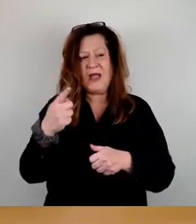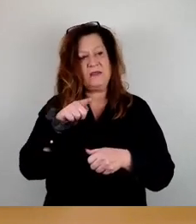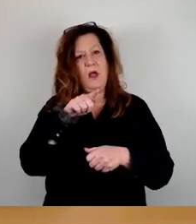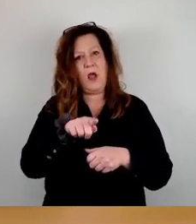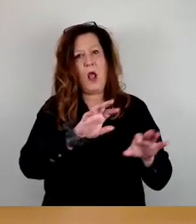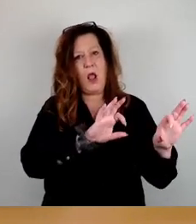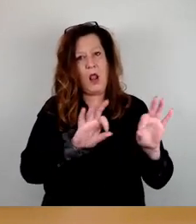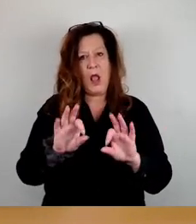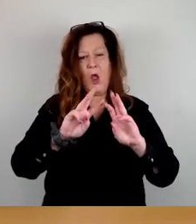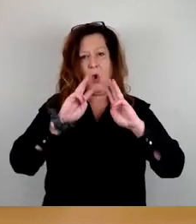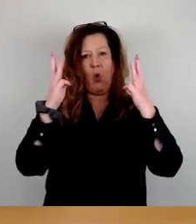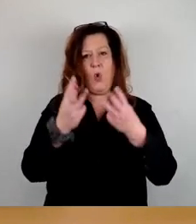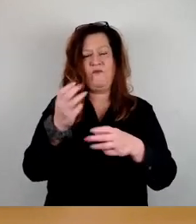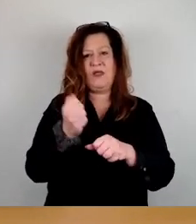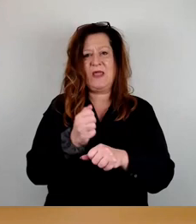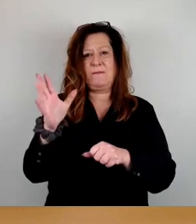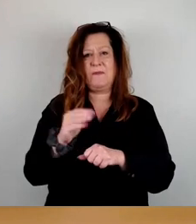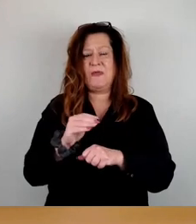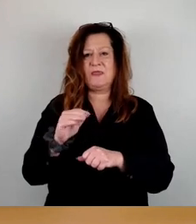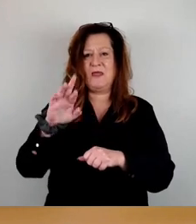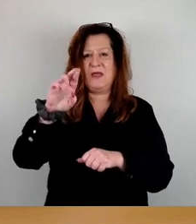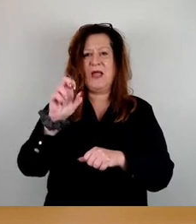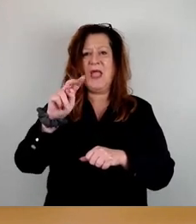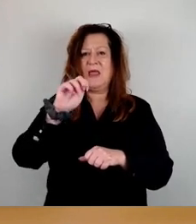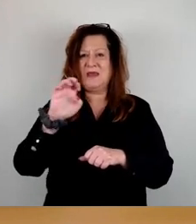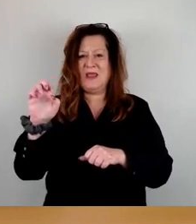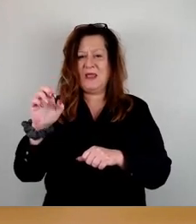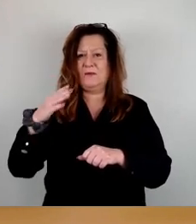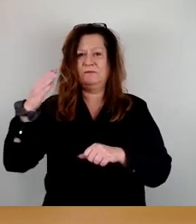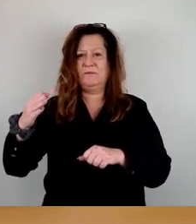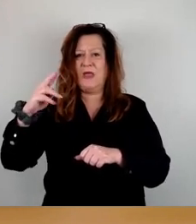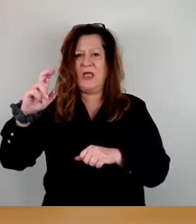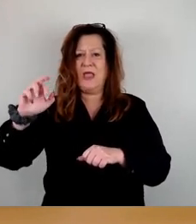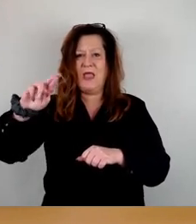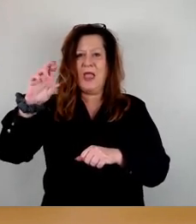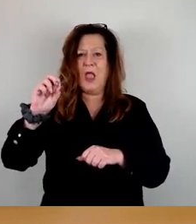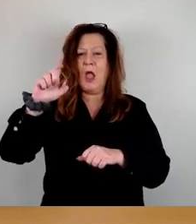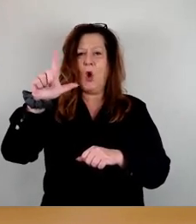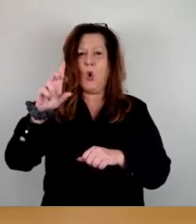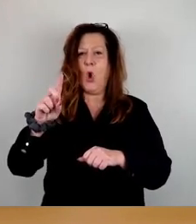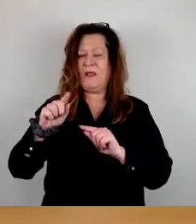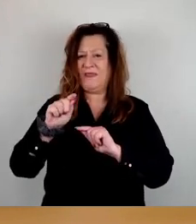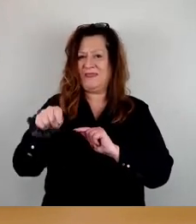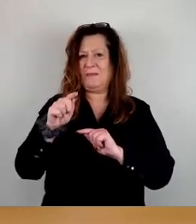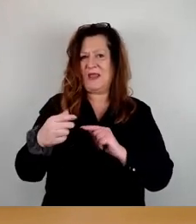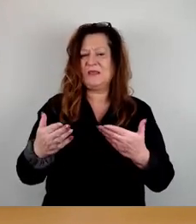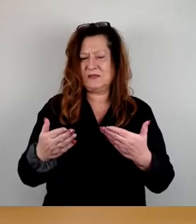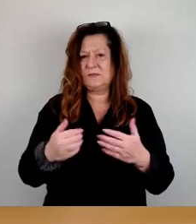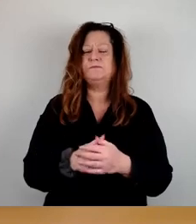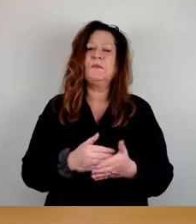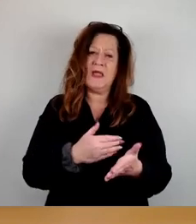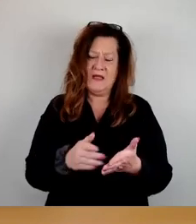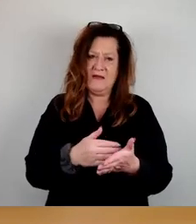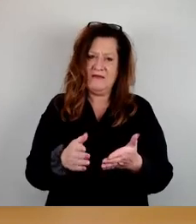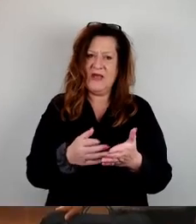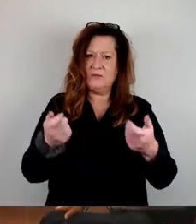des Umweltamtes mit Herrn René Herold zum nächstmöglichen Zeitpunkt. Zweitens, der Stadtrat beschließt im Einvernehmen mit dem Oberbürgermeister die Beförderung